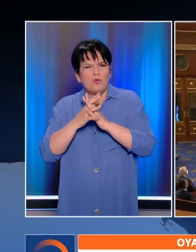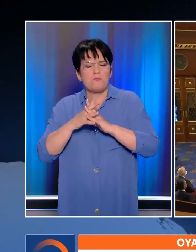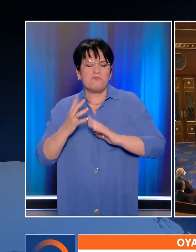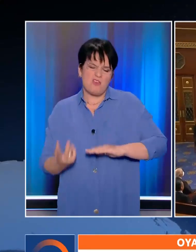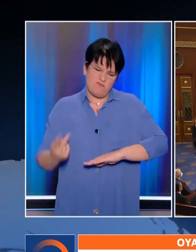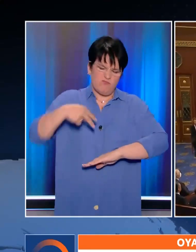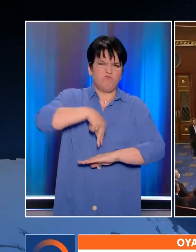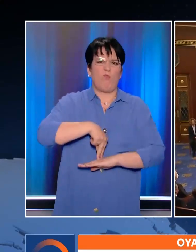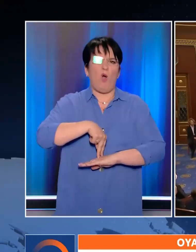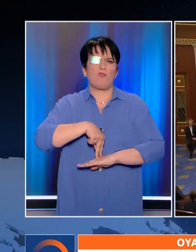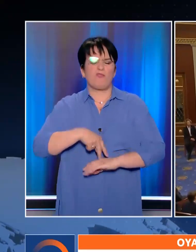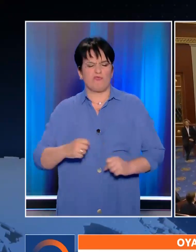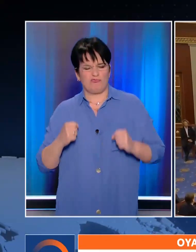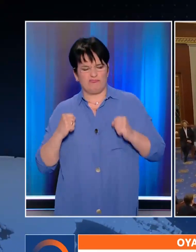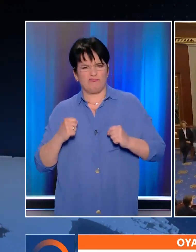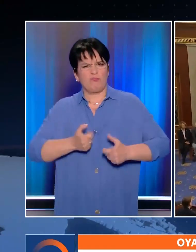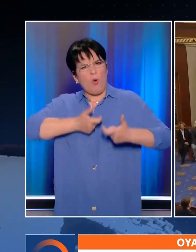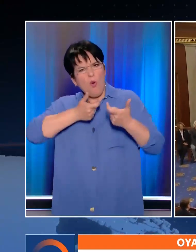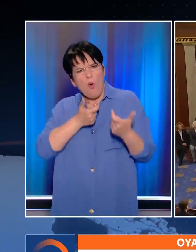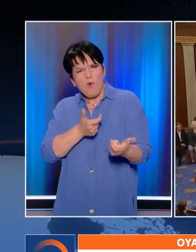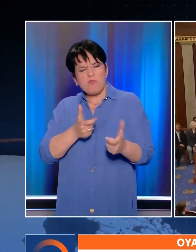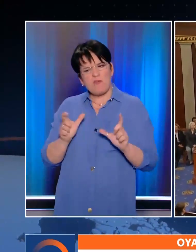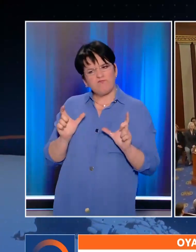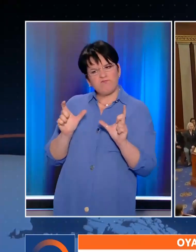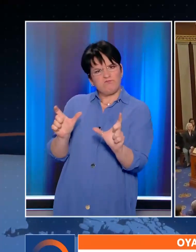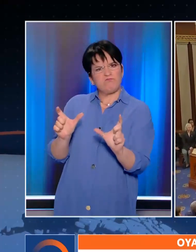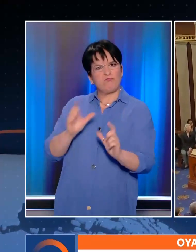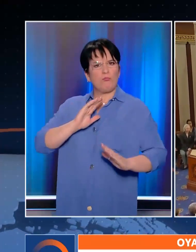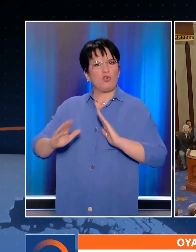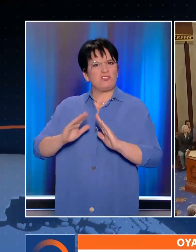τις αξίες σου και με τα όπλα σου για να υπερασπιστείς την ελευθερία.